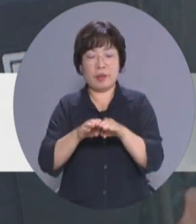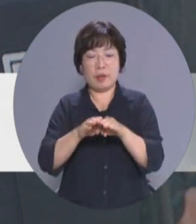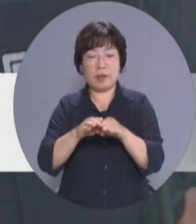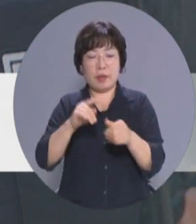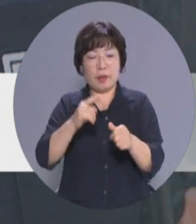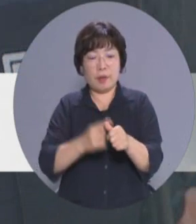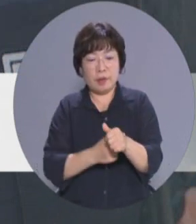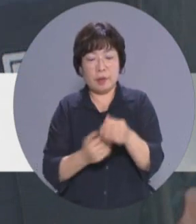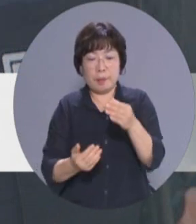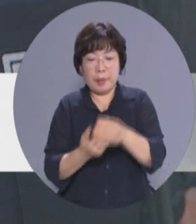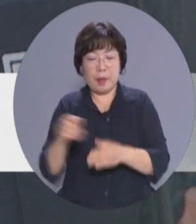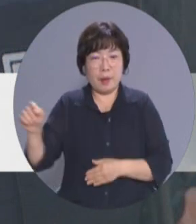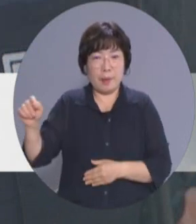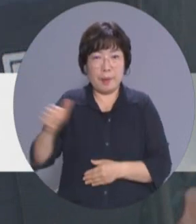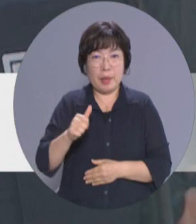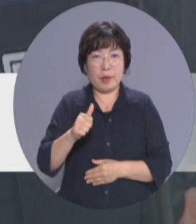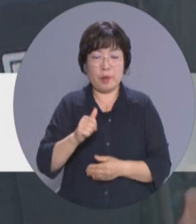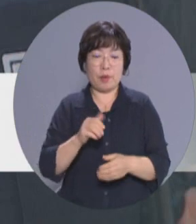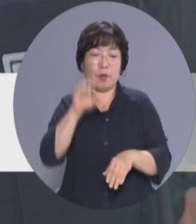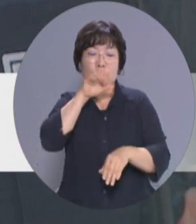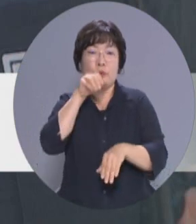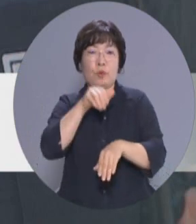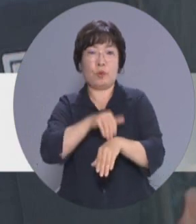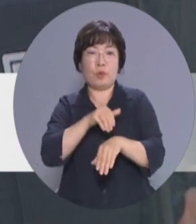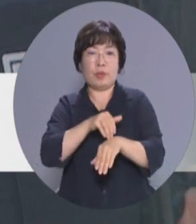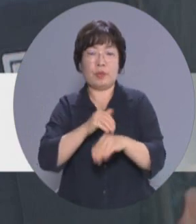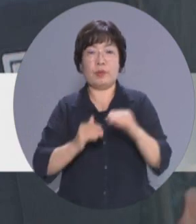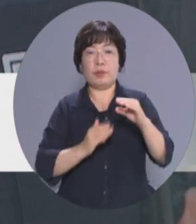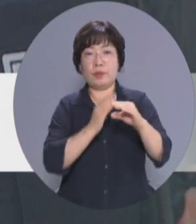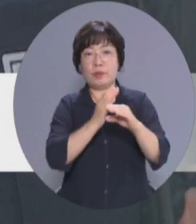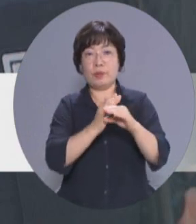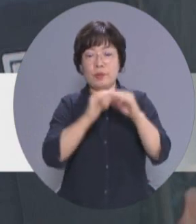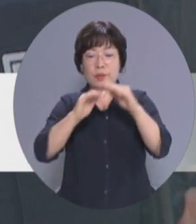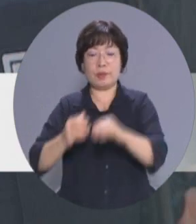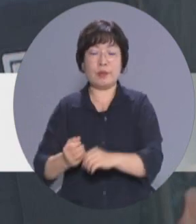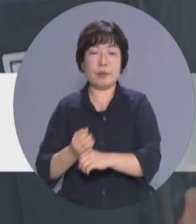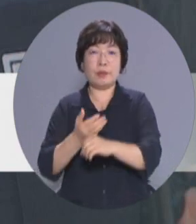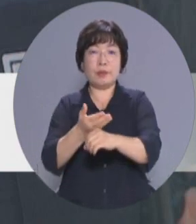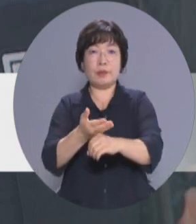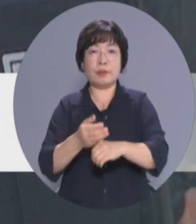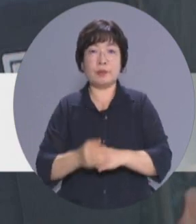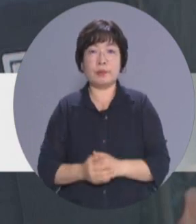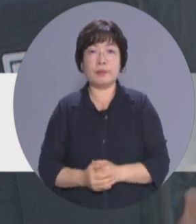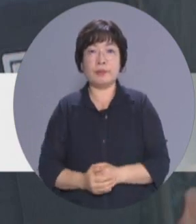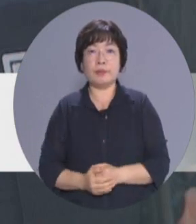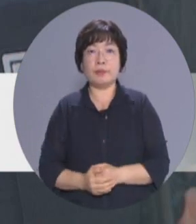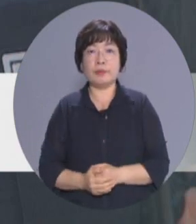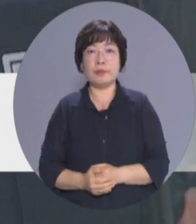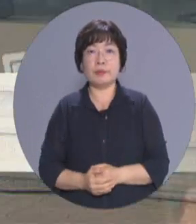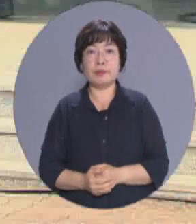초기 자체 대응 역량을 높이는 훈련을 진행하고 있습니다. 서일영 기자가 취재했습니다.